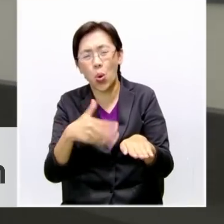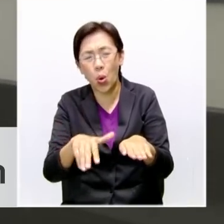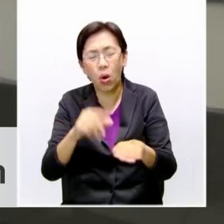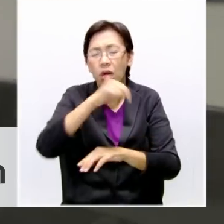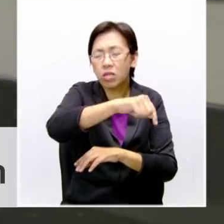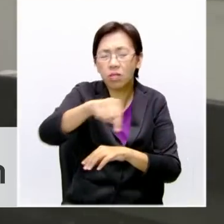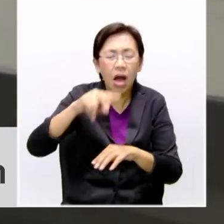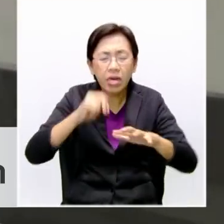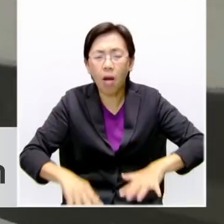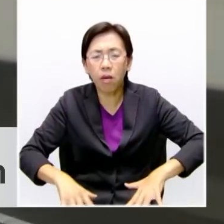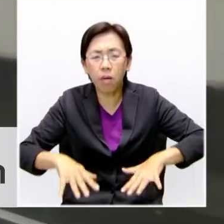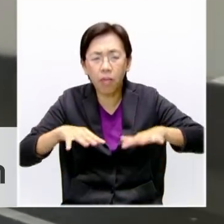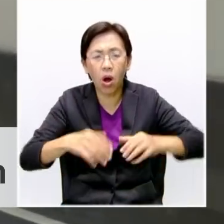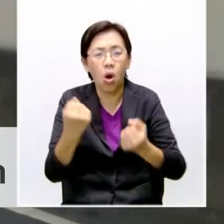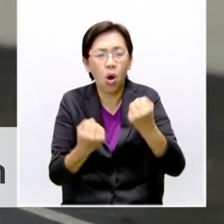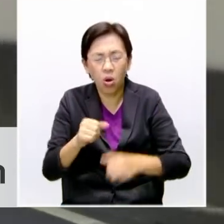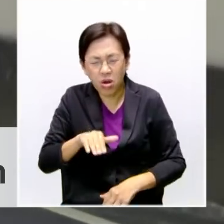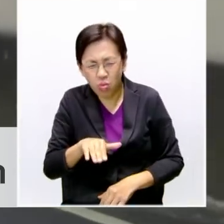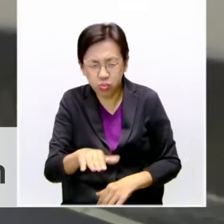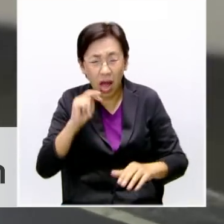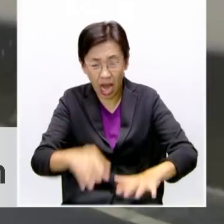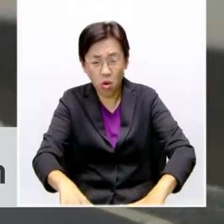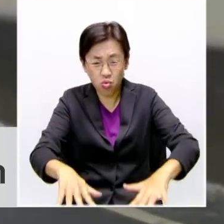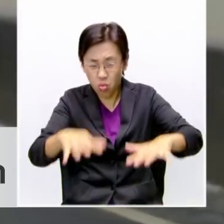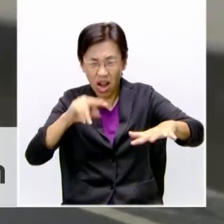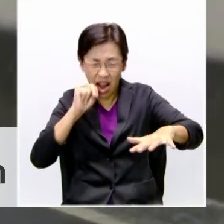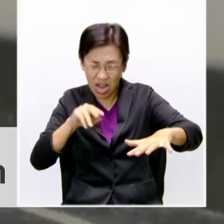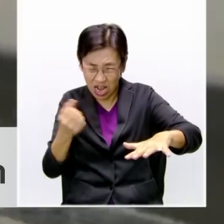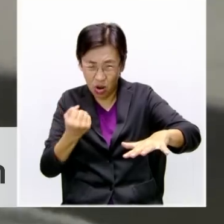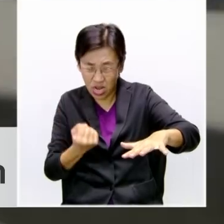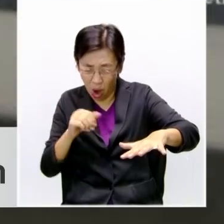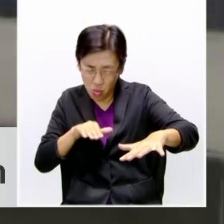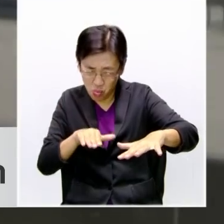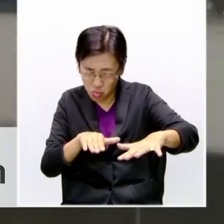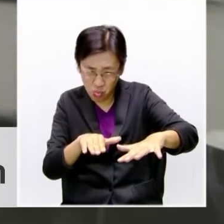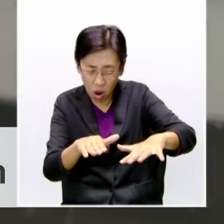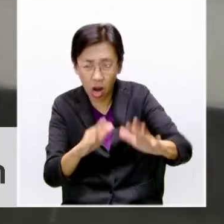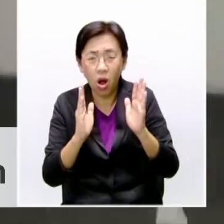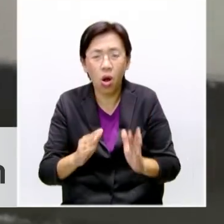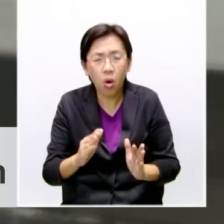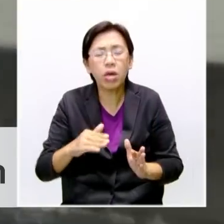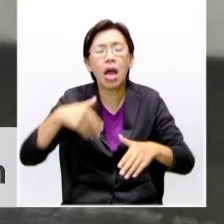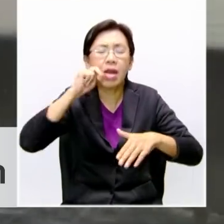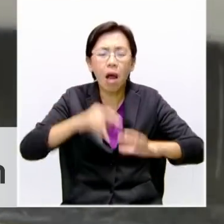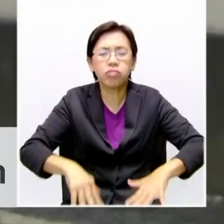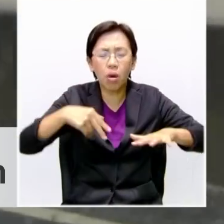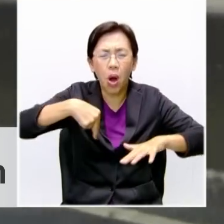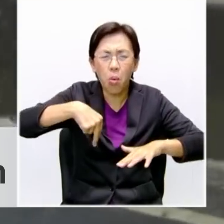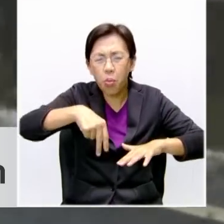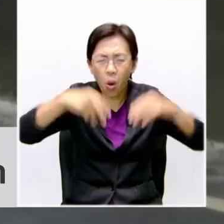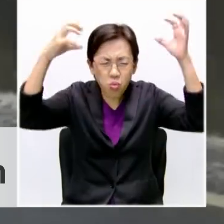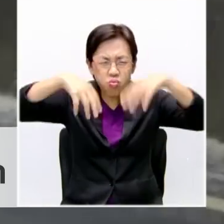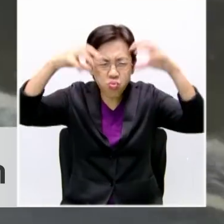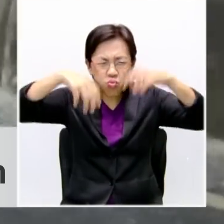องจมบาดาลค่ะรถยนต์ต้องแล่นฝ่าน้ำท่วมส่วนประชาชนเดินลุยน้ำท่วมบนถนนท่ามกลางฝนต